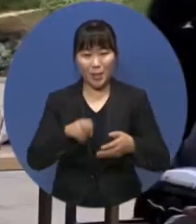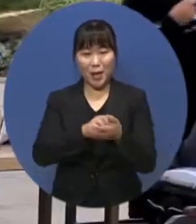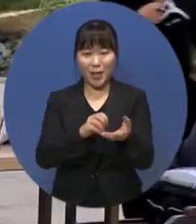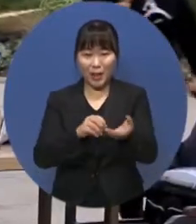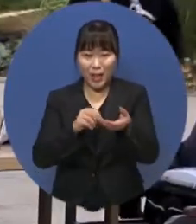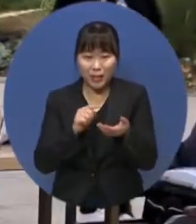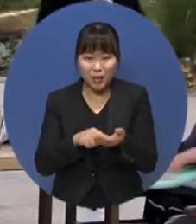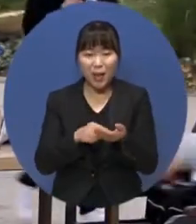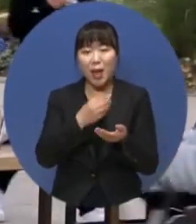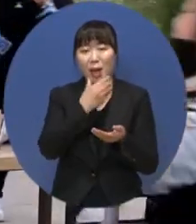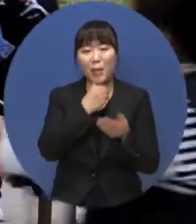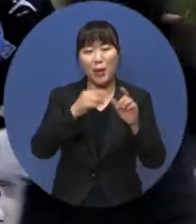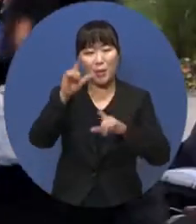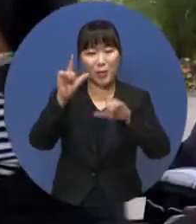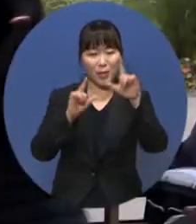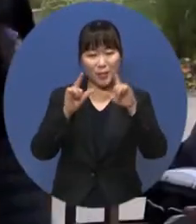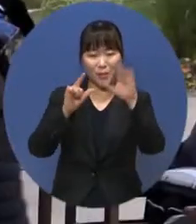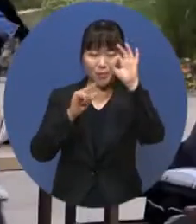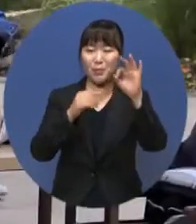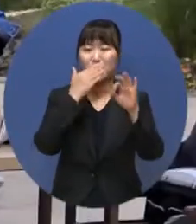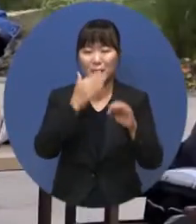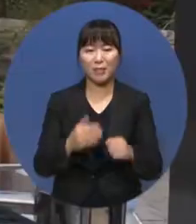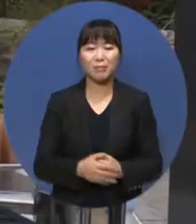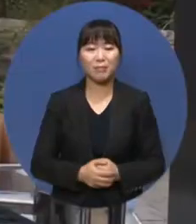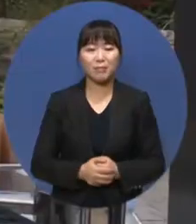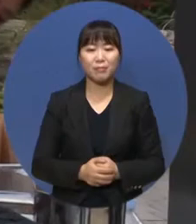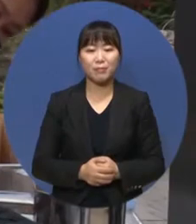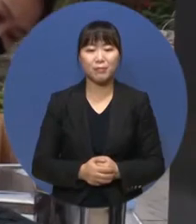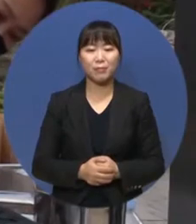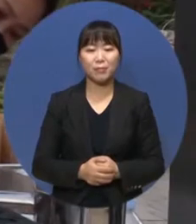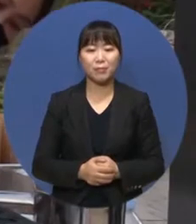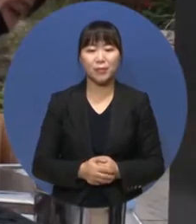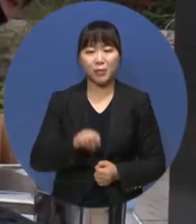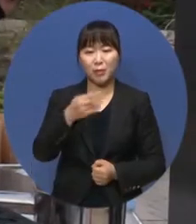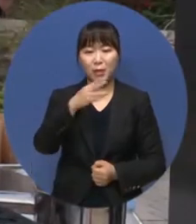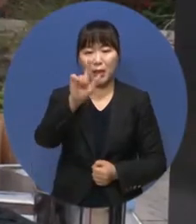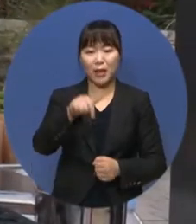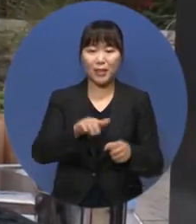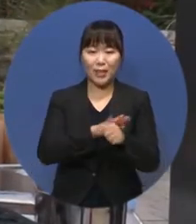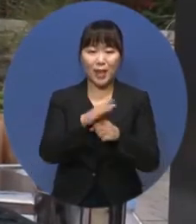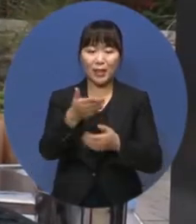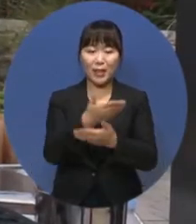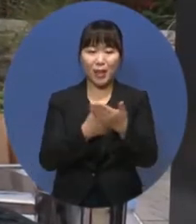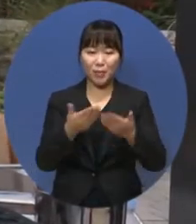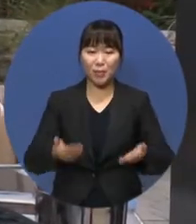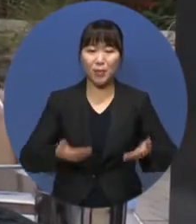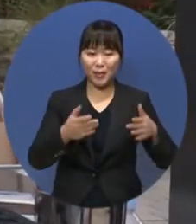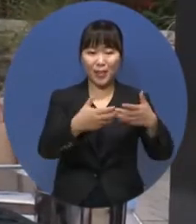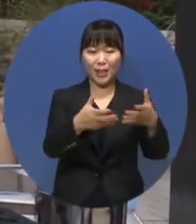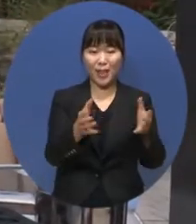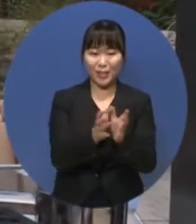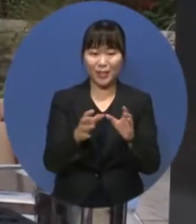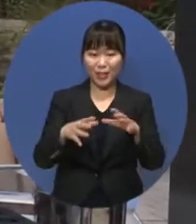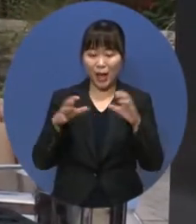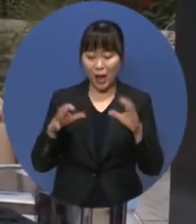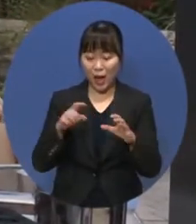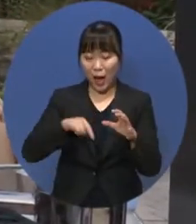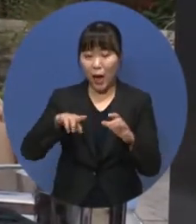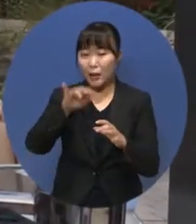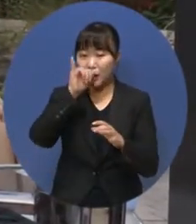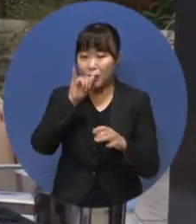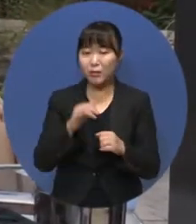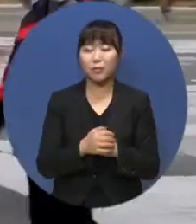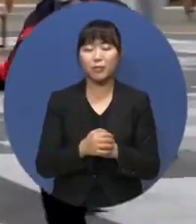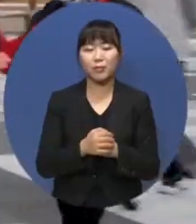받아들고 행복해하는 모습을 볼수 있었습니다. 밀락 사랑 나눔 봉사단은 단지 내에서 일어나고